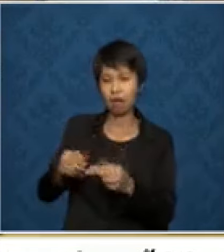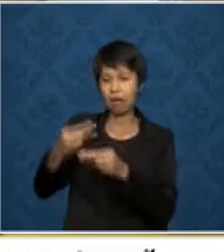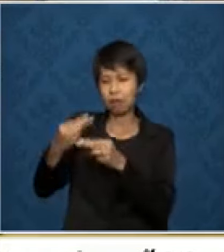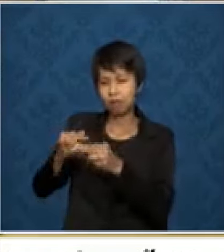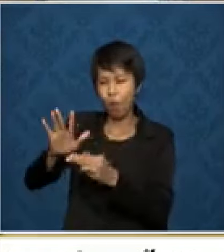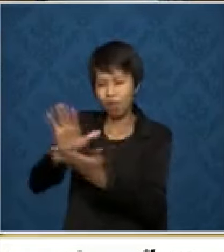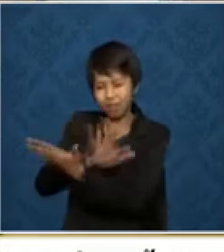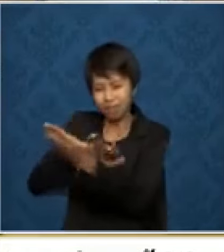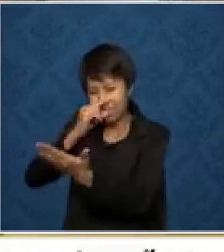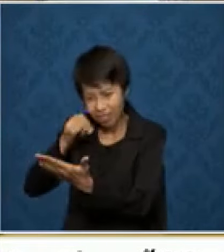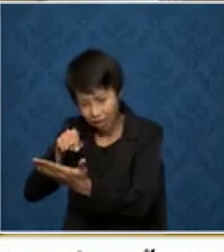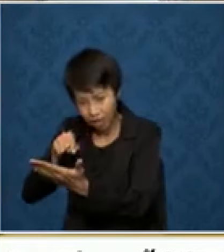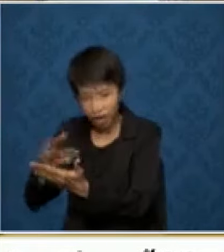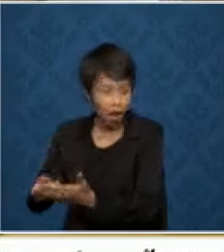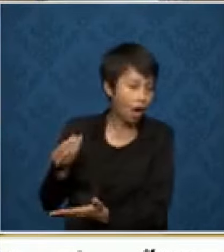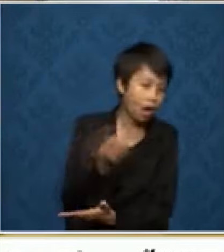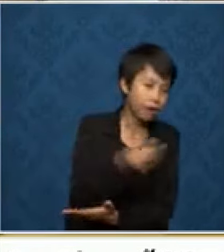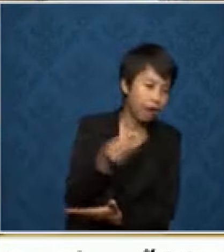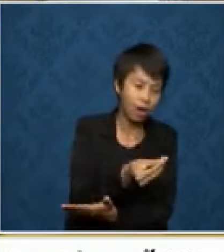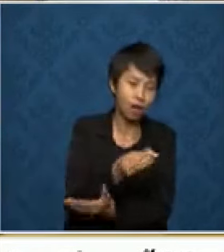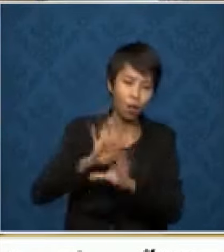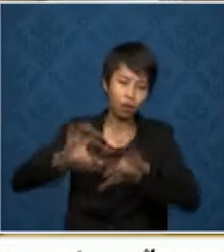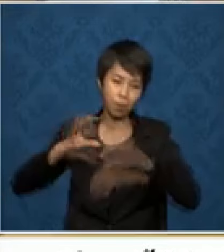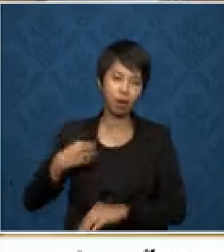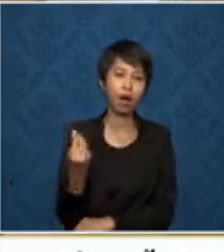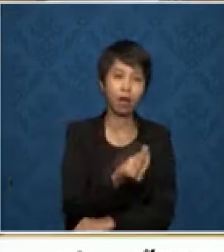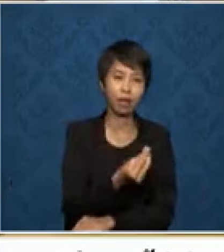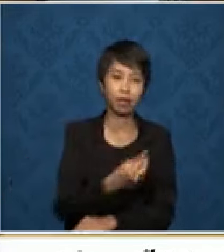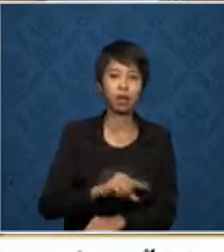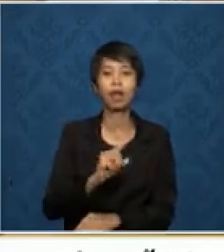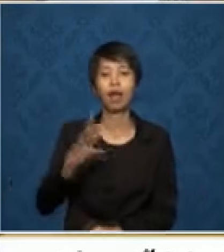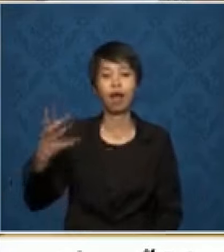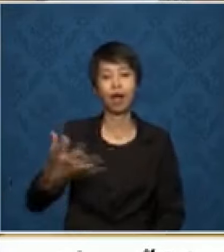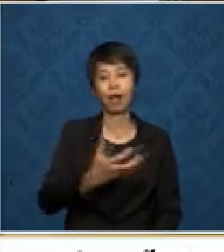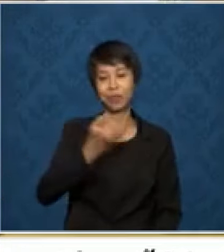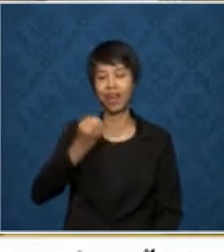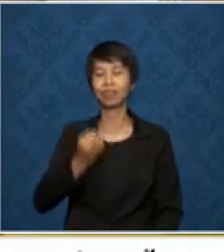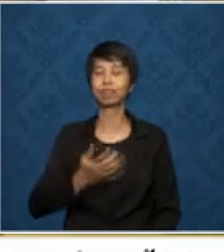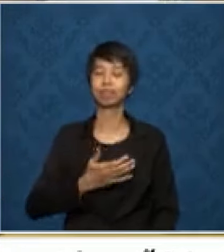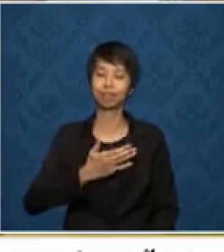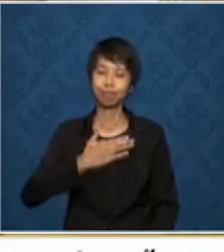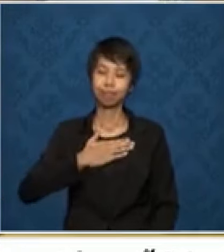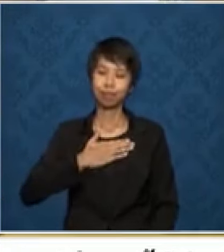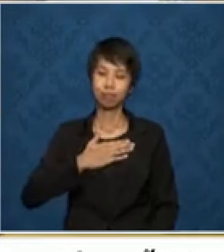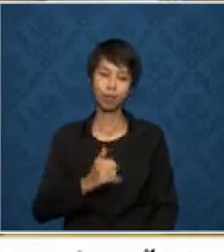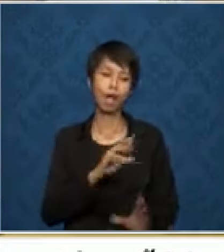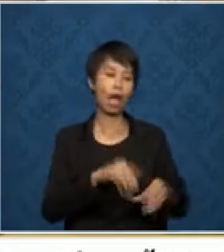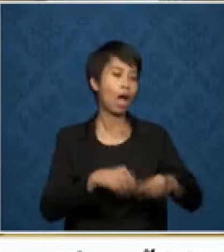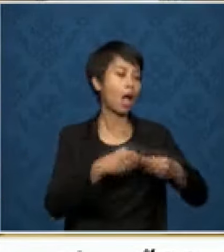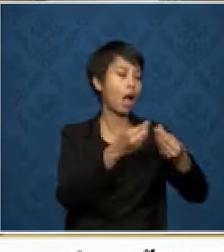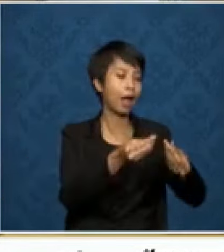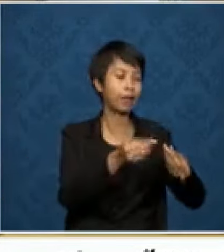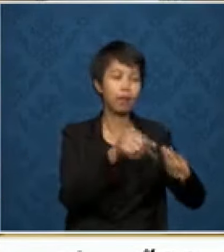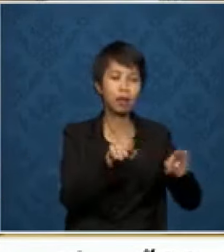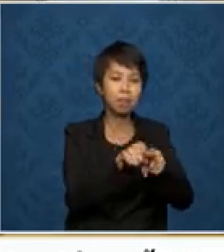ตอบแทนคนหนึ่งได้อำนาจอีกคนได้อภิสิทธิ์จากการ